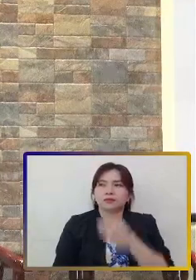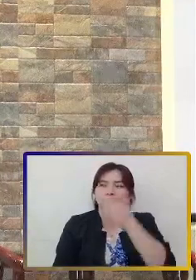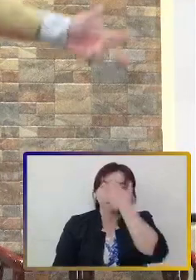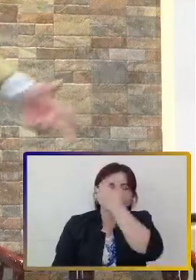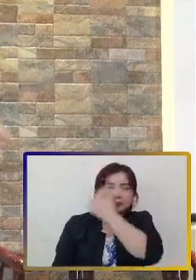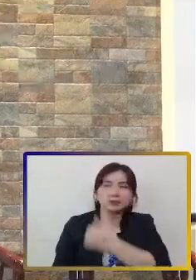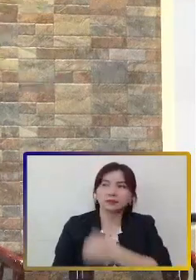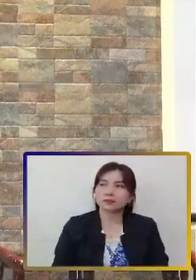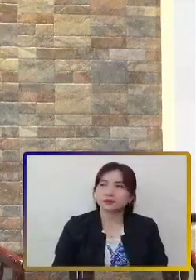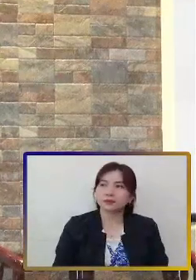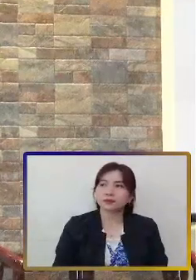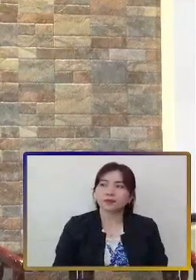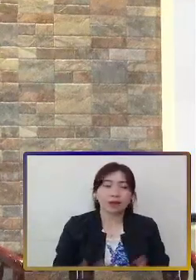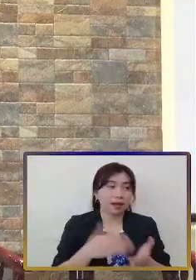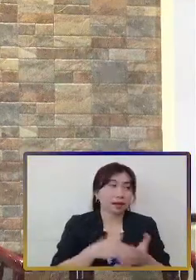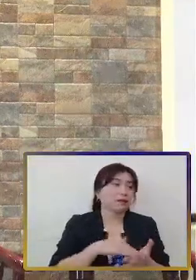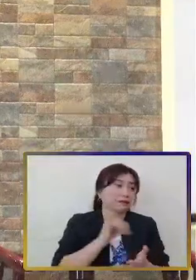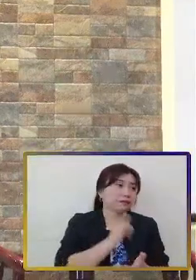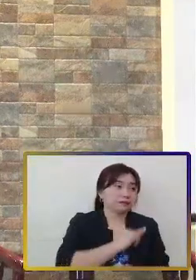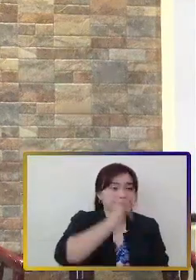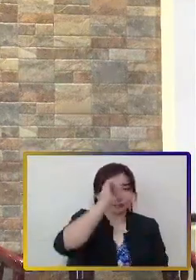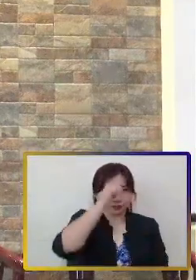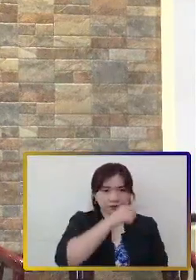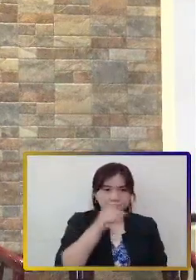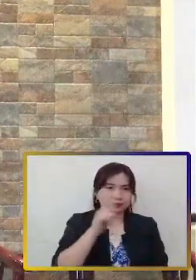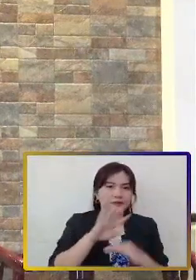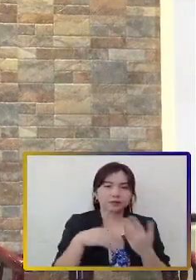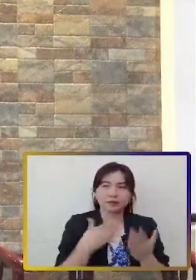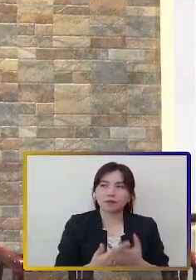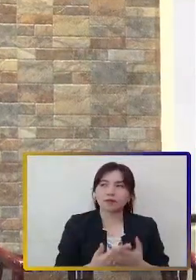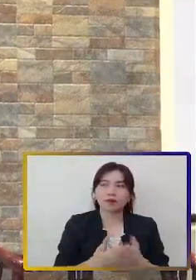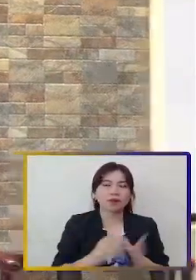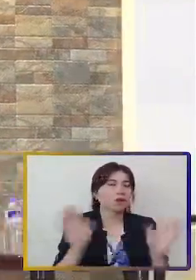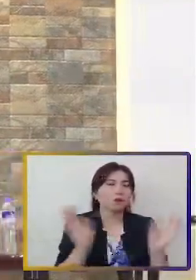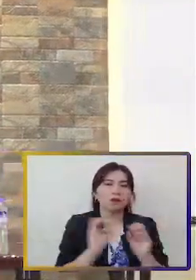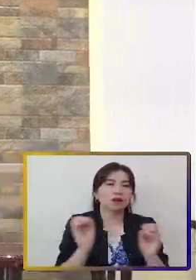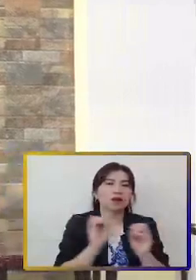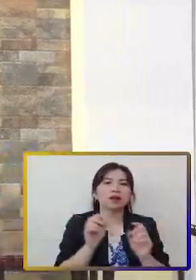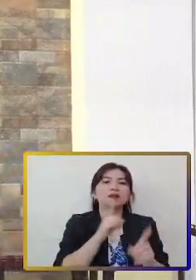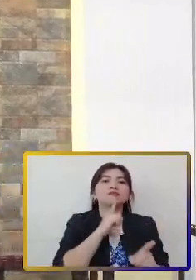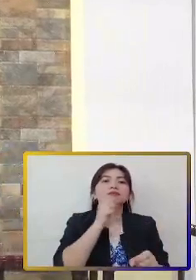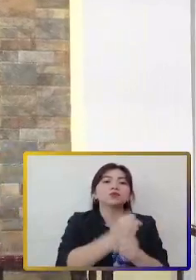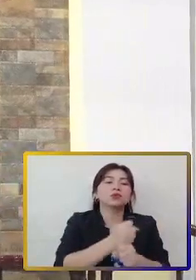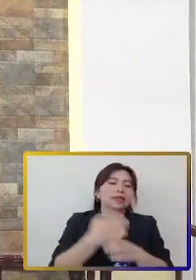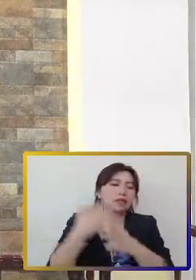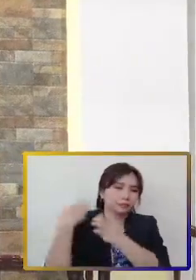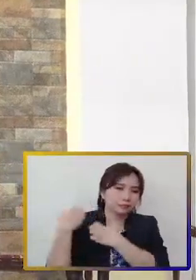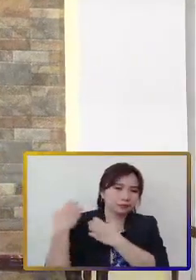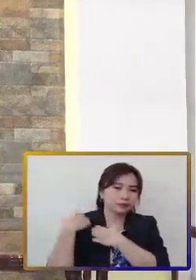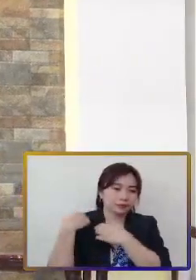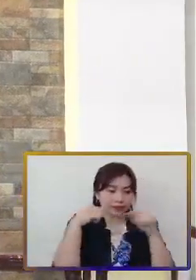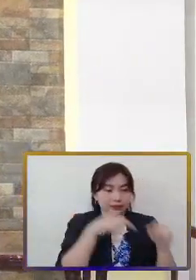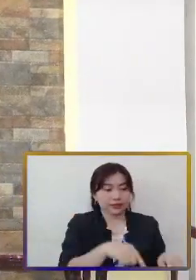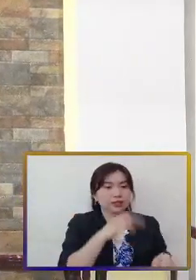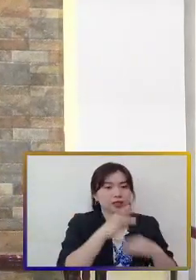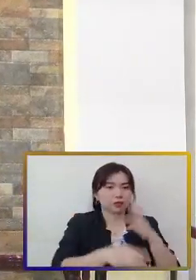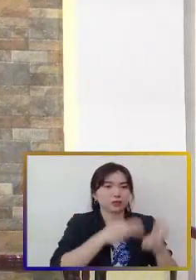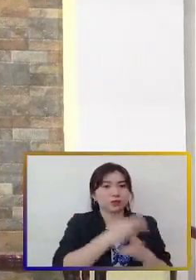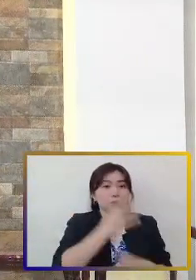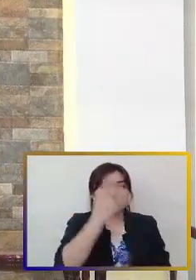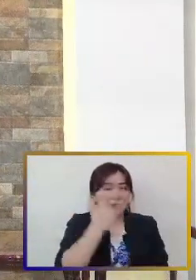kami mga kapatid let me Remind you this morning Wala kang certain expectation in this present world